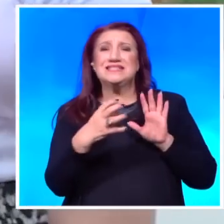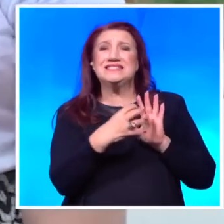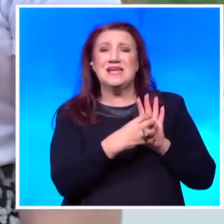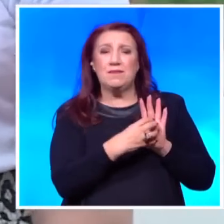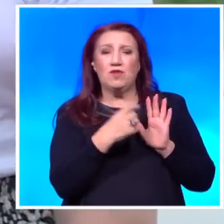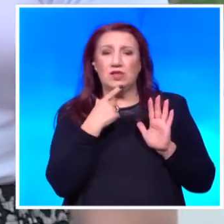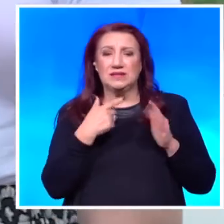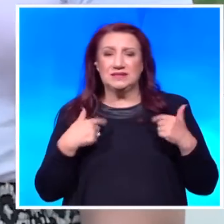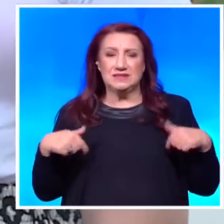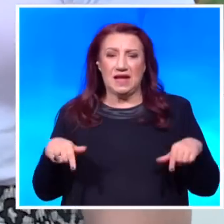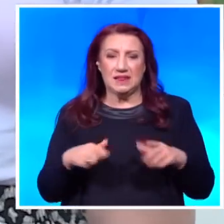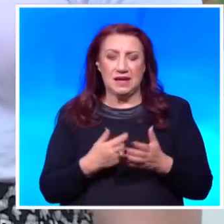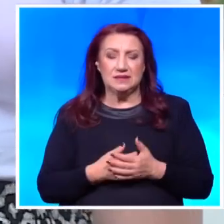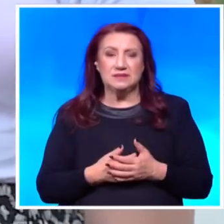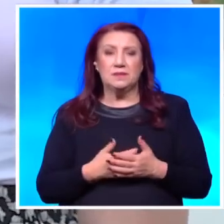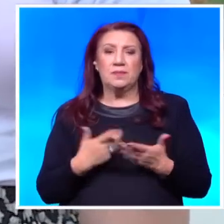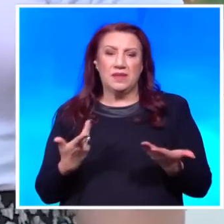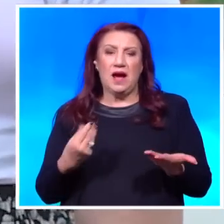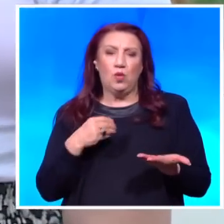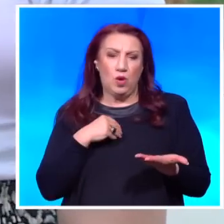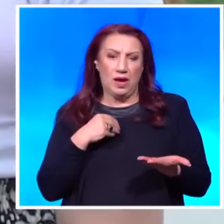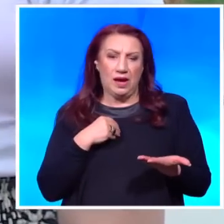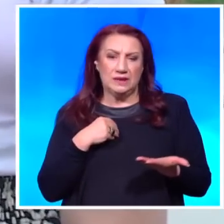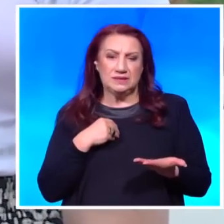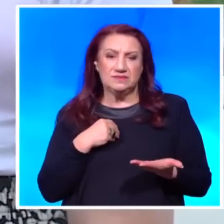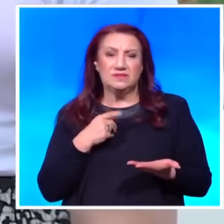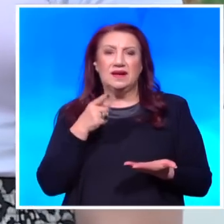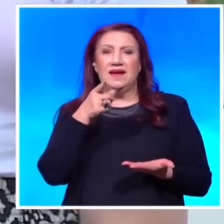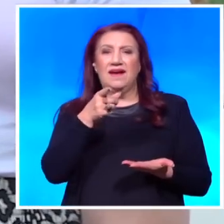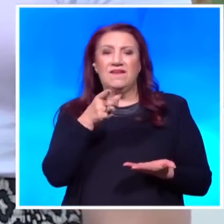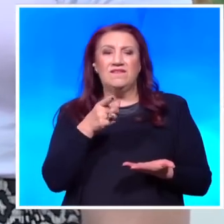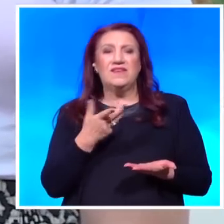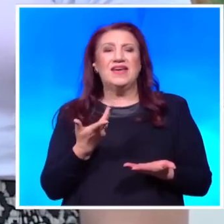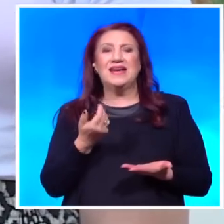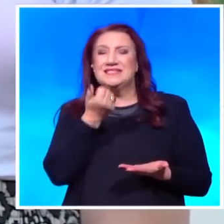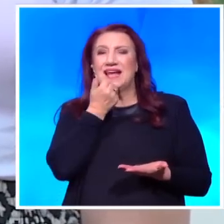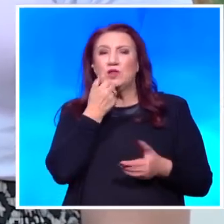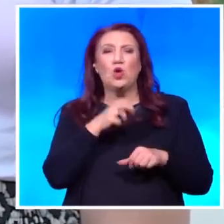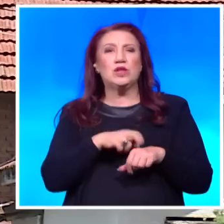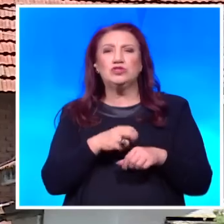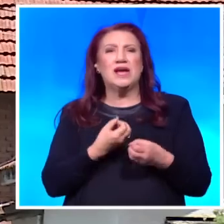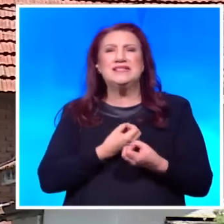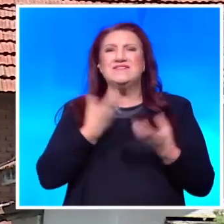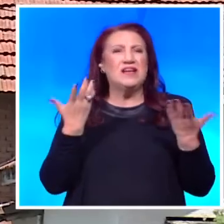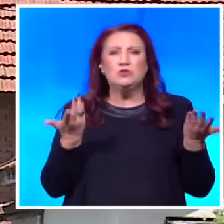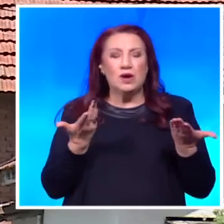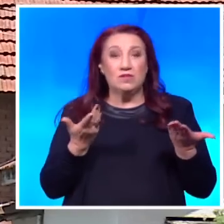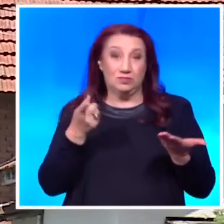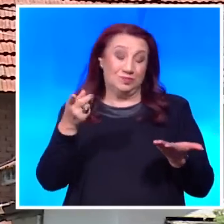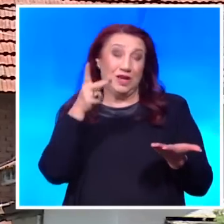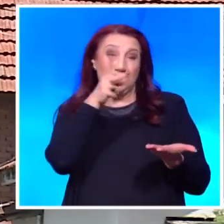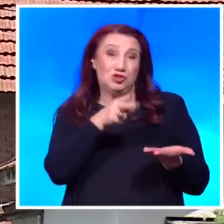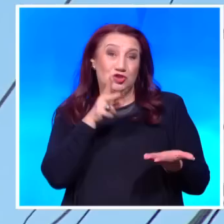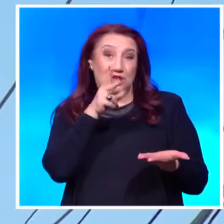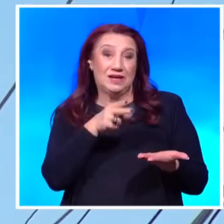когато някой, примерно, ми каже, вие с какво сте влезли в Драгошиново и казваме щъркелите. В Драгошиново